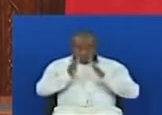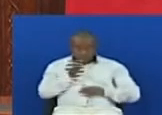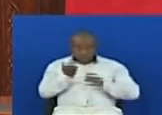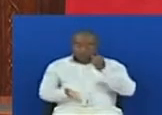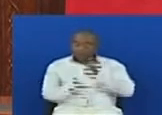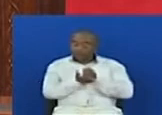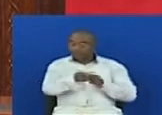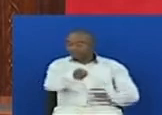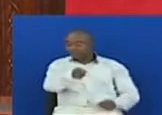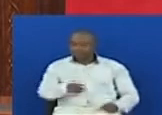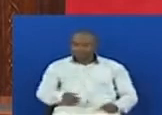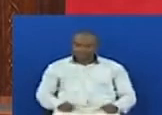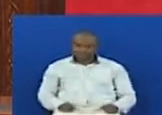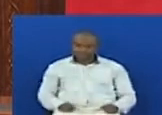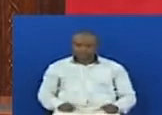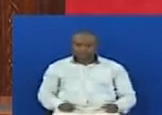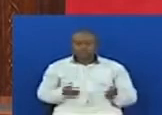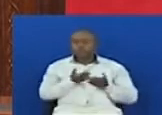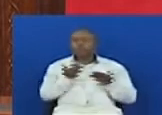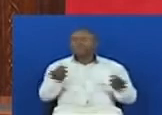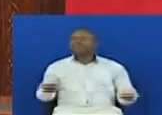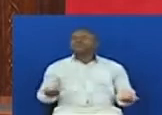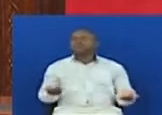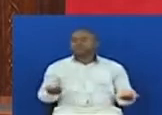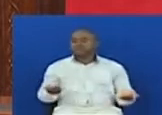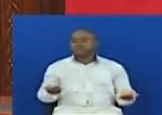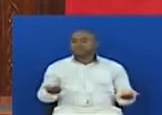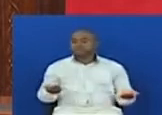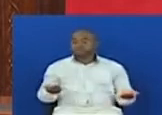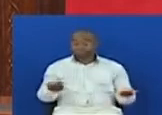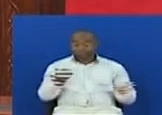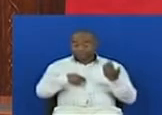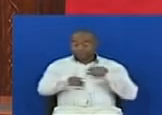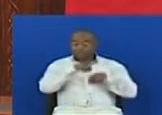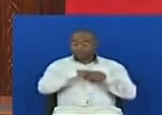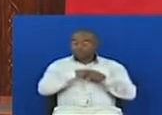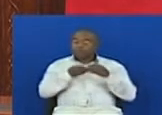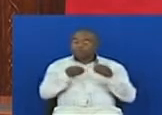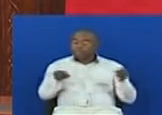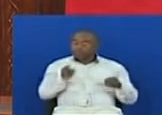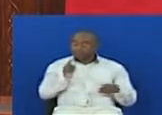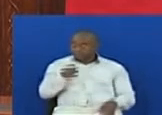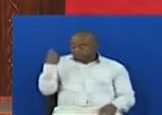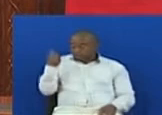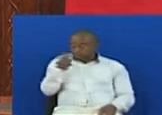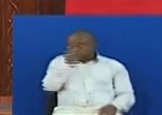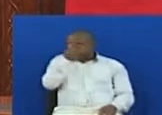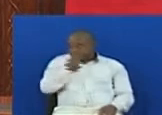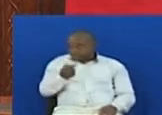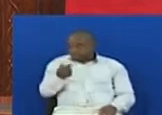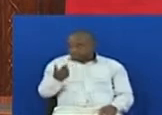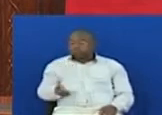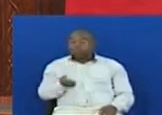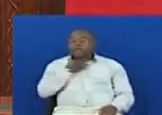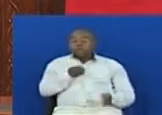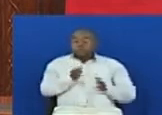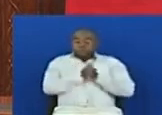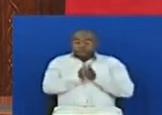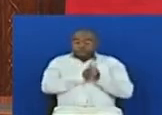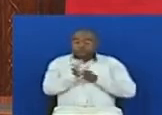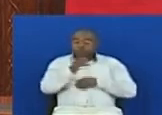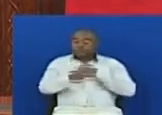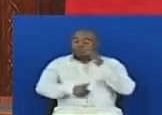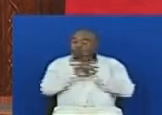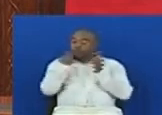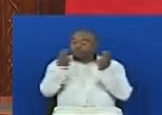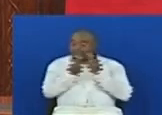Magufuli. Kwa nini nasema hivi? Kwa muda mrefu Tanzania tulikuwa tunahitaji kupata kiongozi wa aina